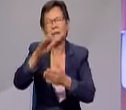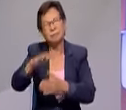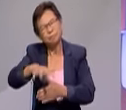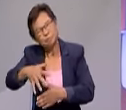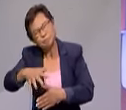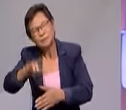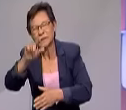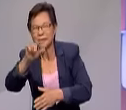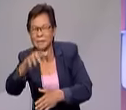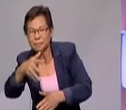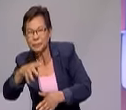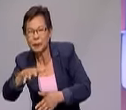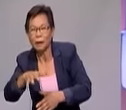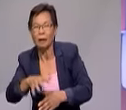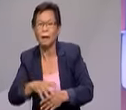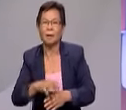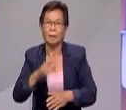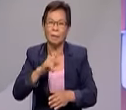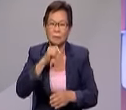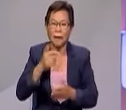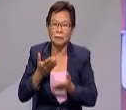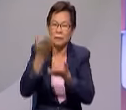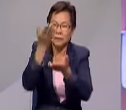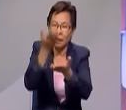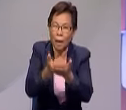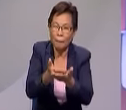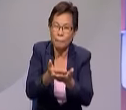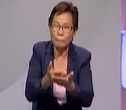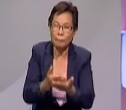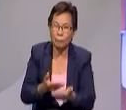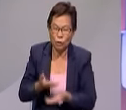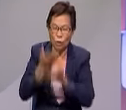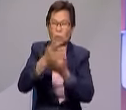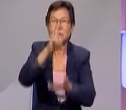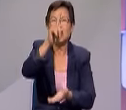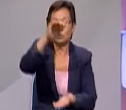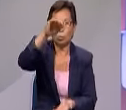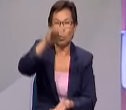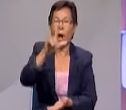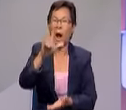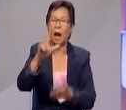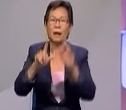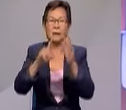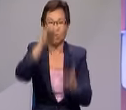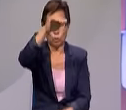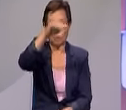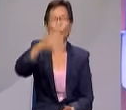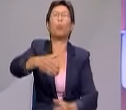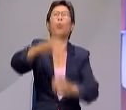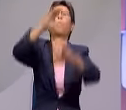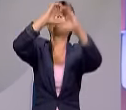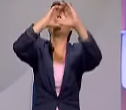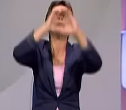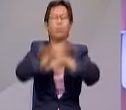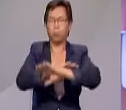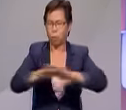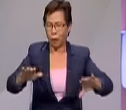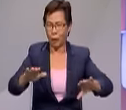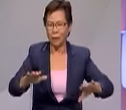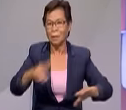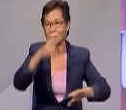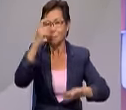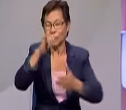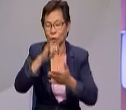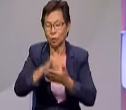kerap. Tidak disarankan untuk minum 1 liter, 1.5 liter dengan sekali minum kerana itu